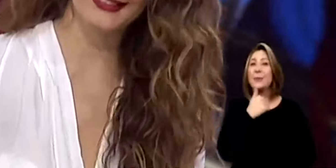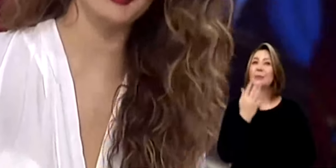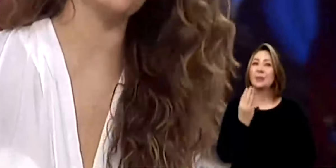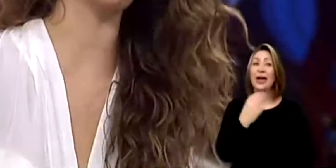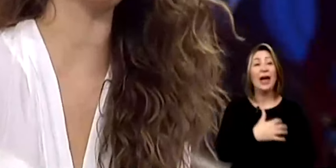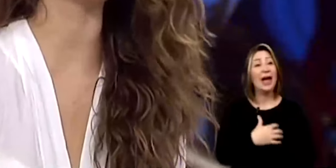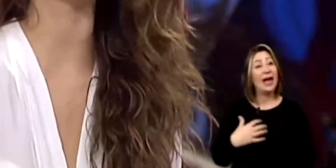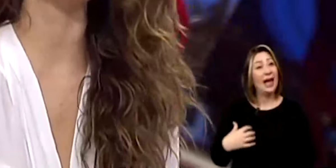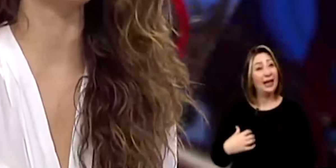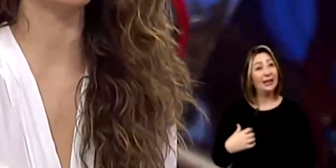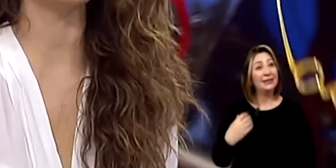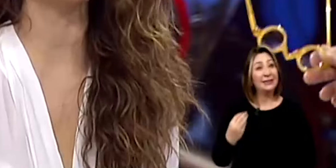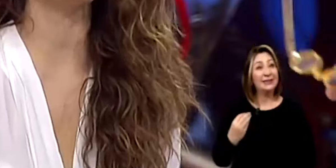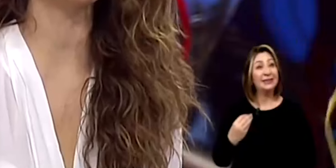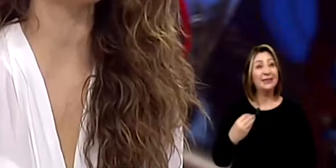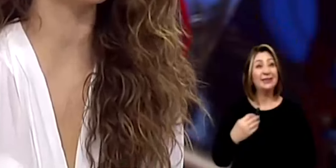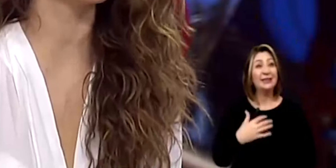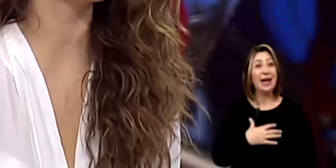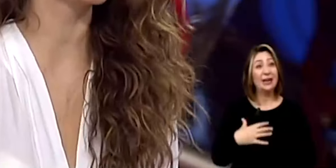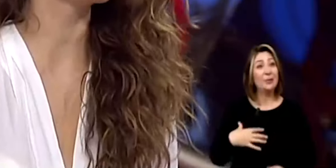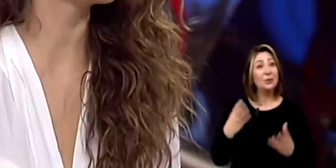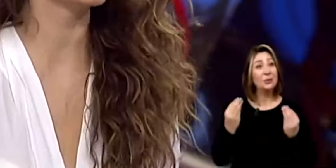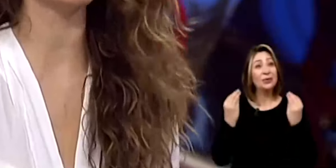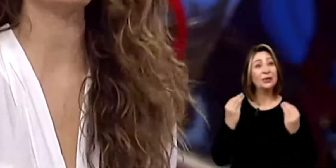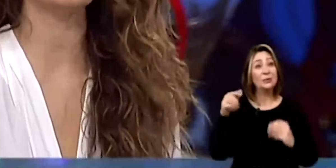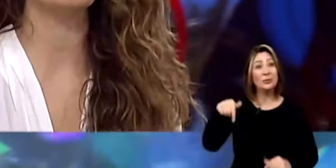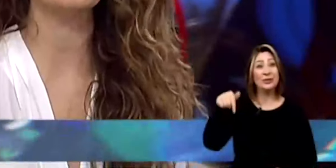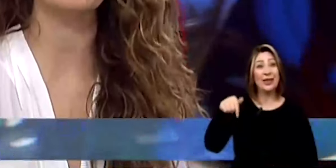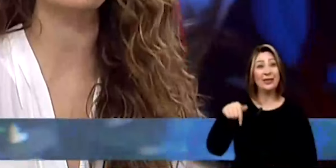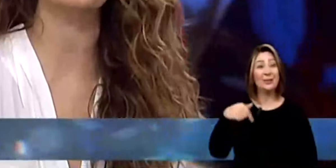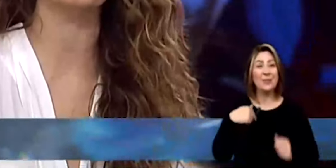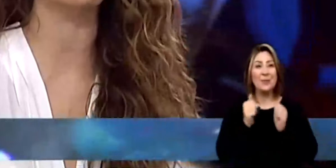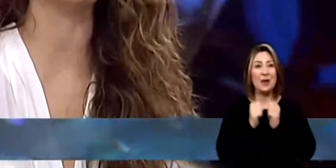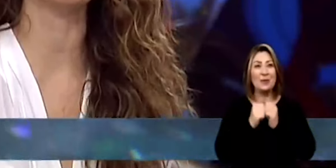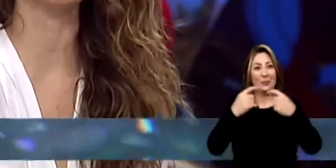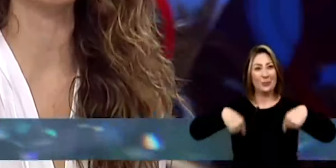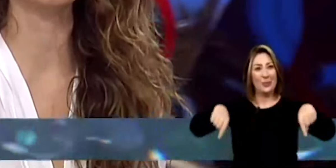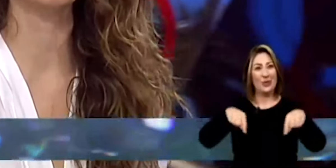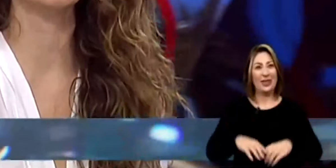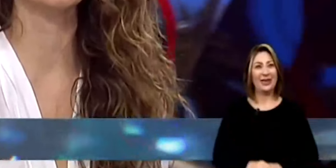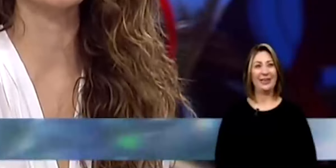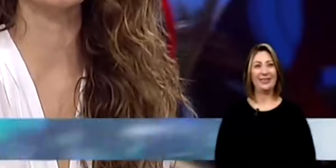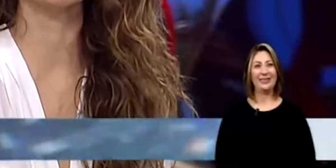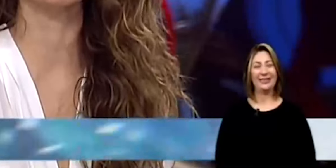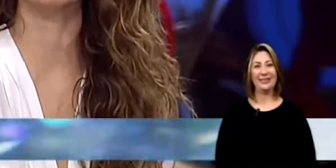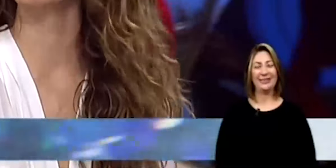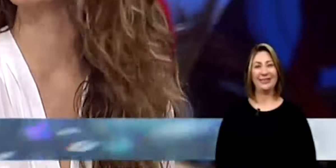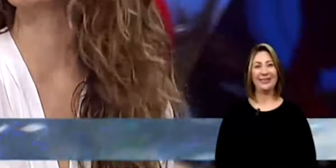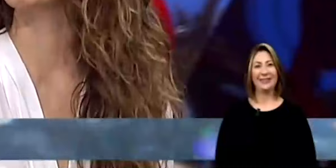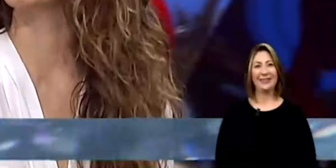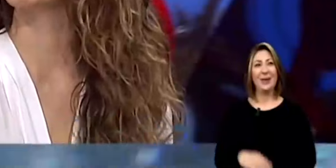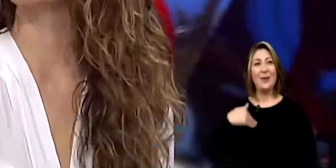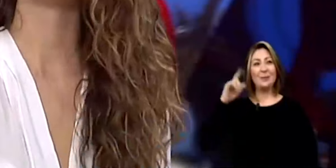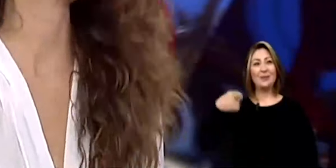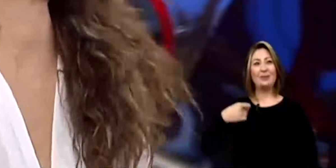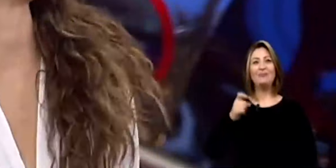iyi. Anneniz nasıl? Herhangi bir... Annem de çok iyi. Şu an burada bizimle stüdyoda. Ay, söylemeyin ben